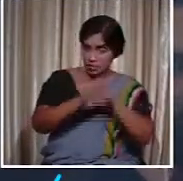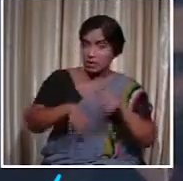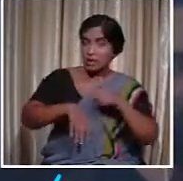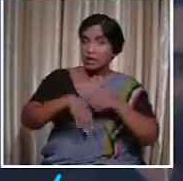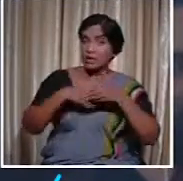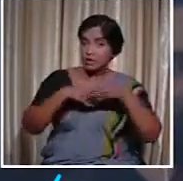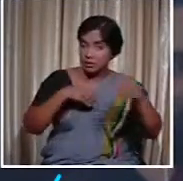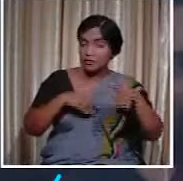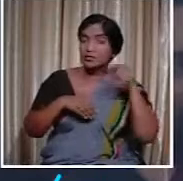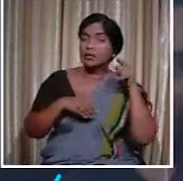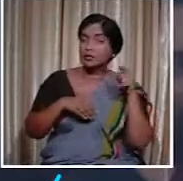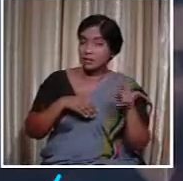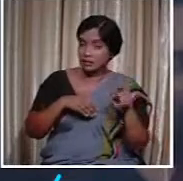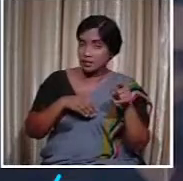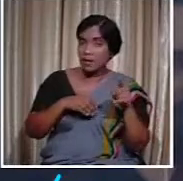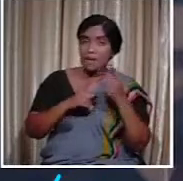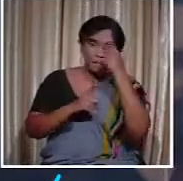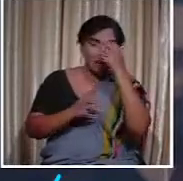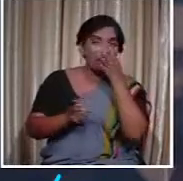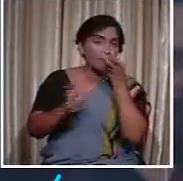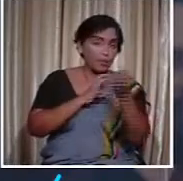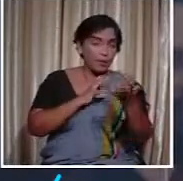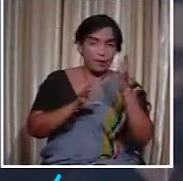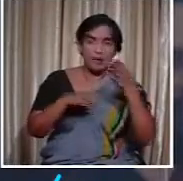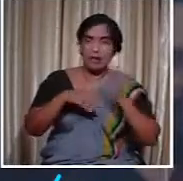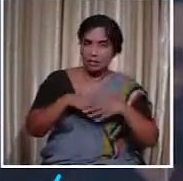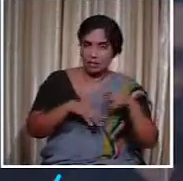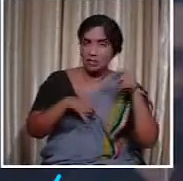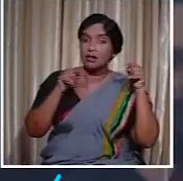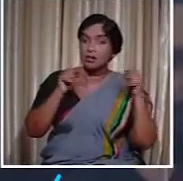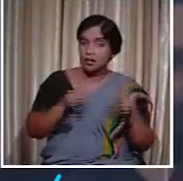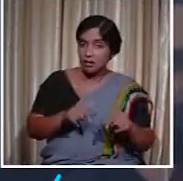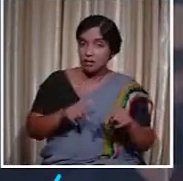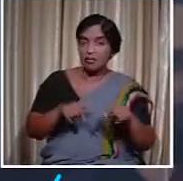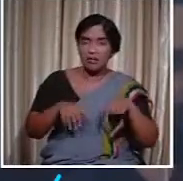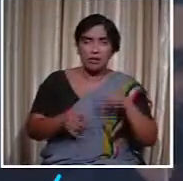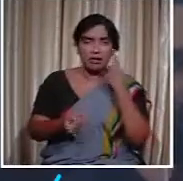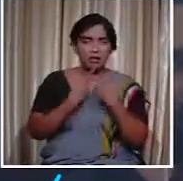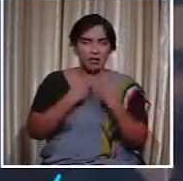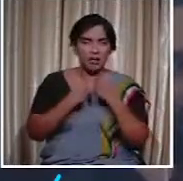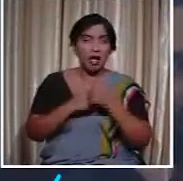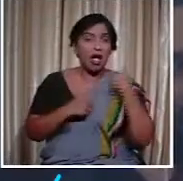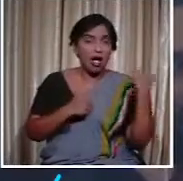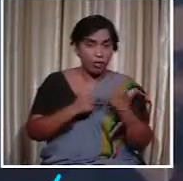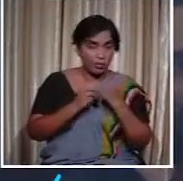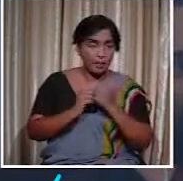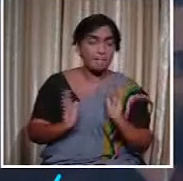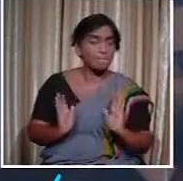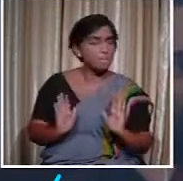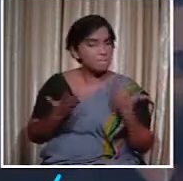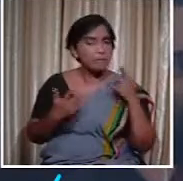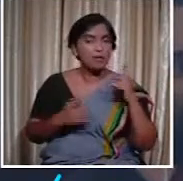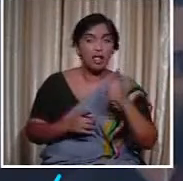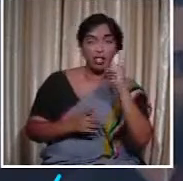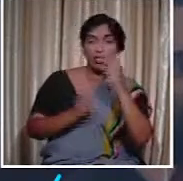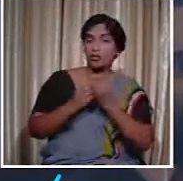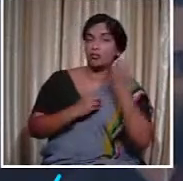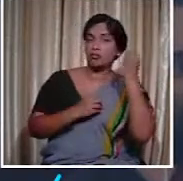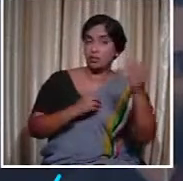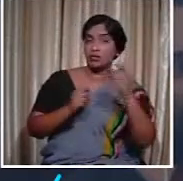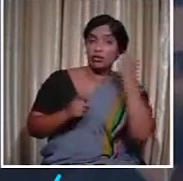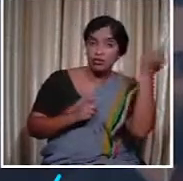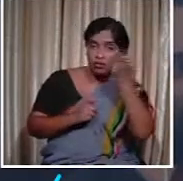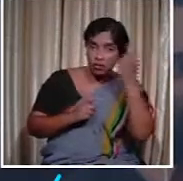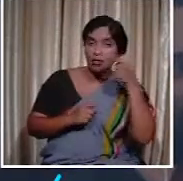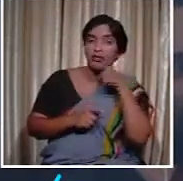තමයි මේ පාස්කු ප්‍රහාරය සිද්ධ වුණේ. එතකොට එතුමා මේ පරීක්ෂණ අලුතින් ආරම්භ කරලා දඬුවම් ලබා දිය යුතු අය